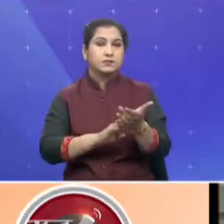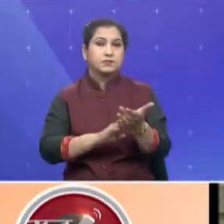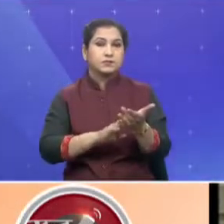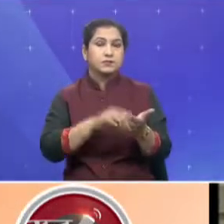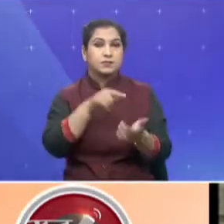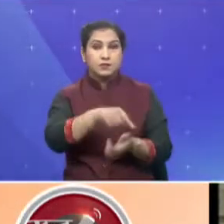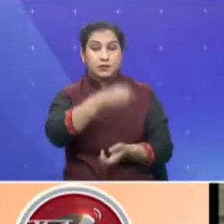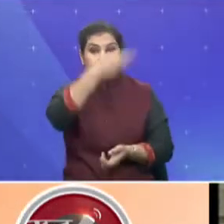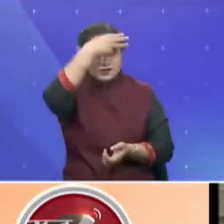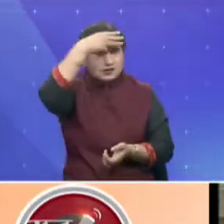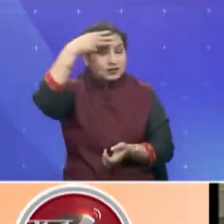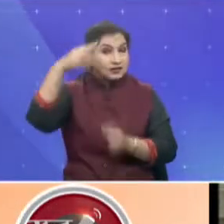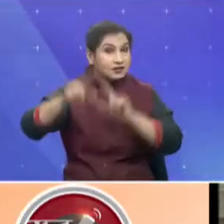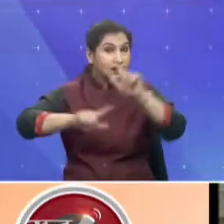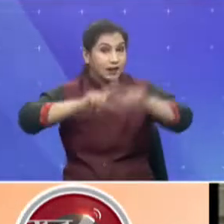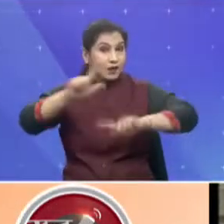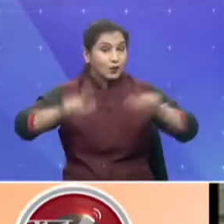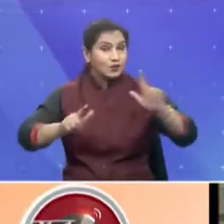स्वास्थ्य